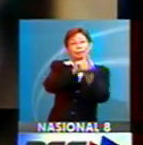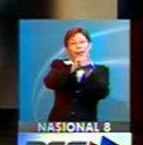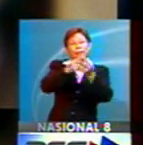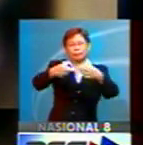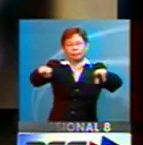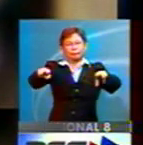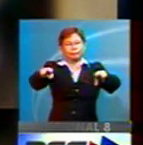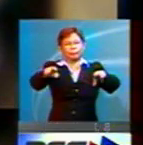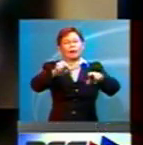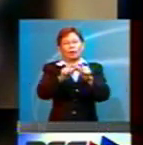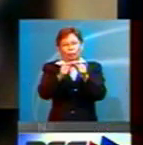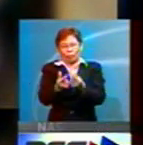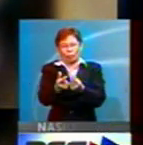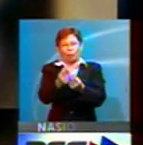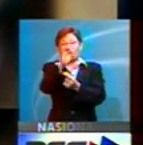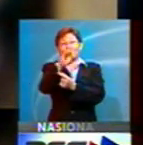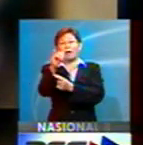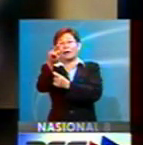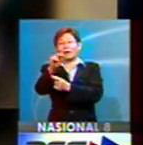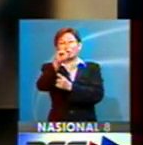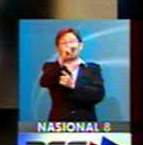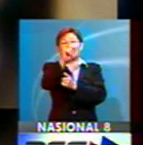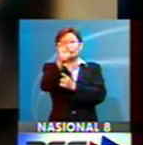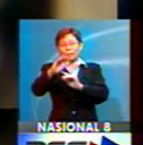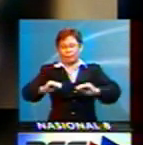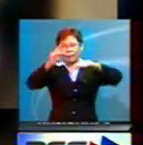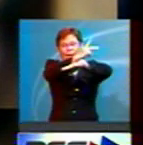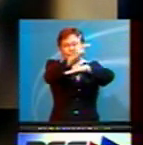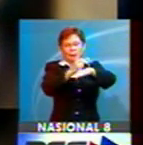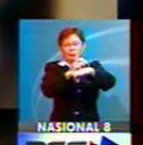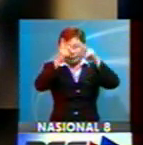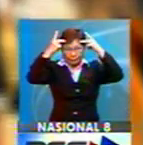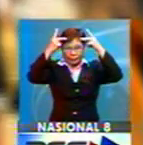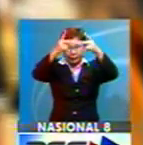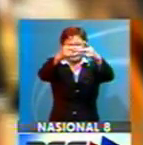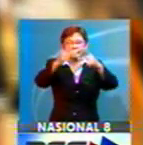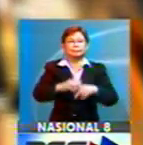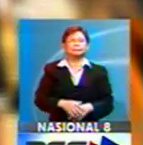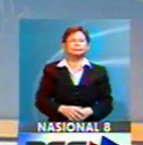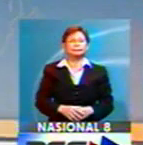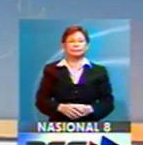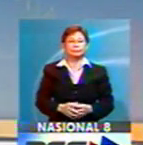merasmikan Ihtifal Al-Quran dan Fardu Ain Kafa peringkat kebangsaan di Kuantan, Pahang.